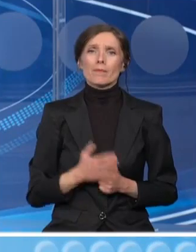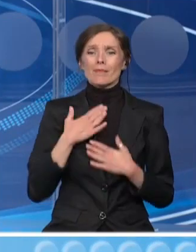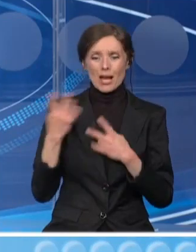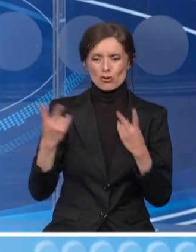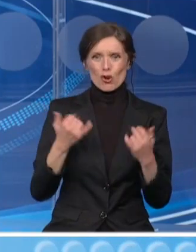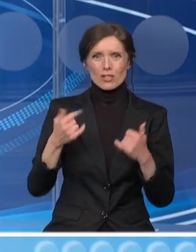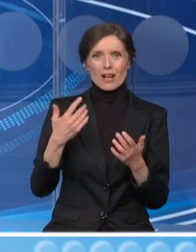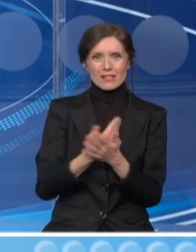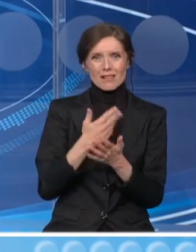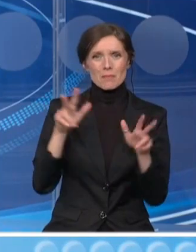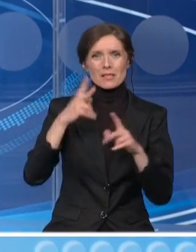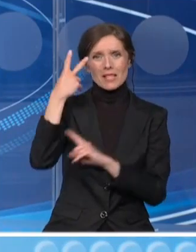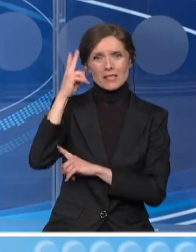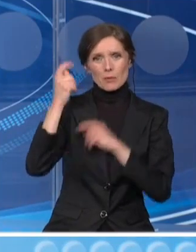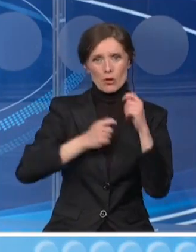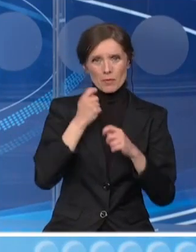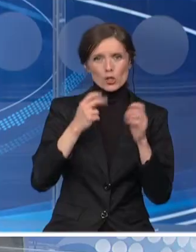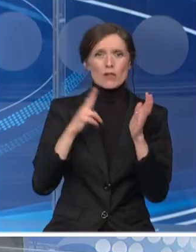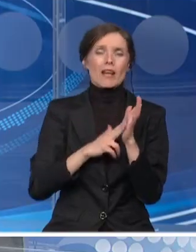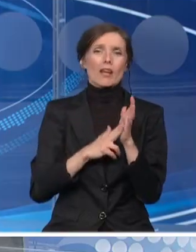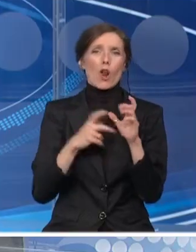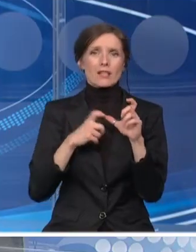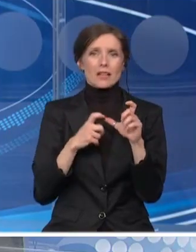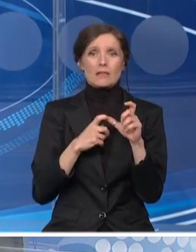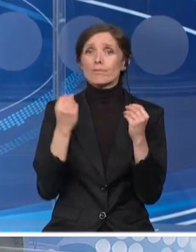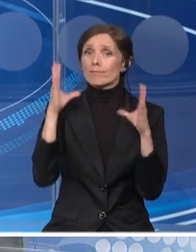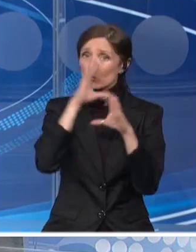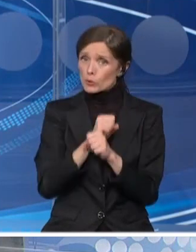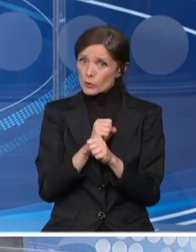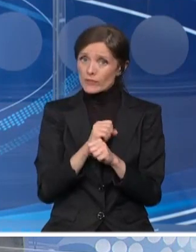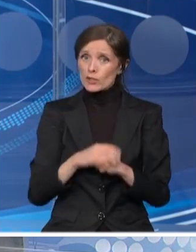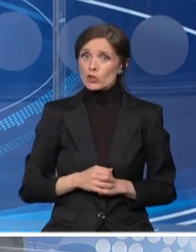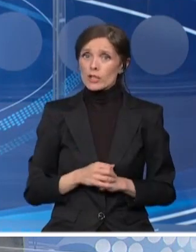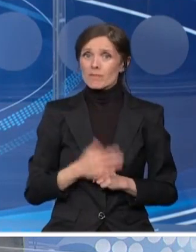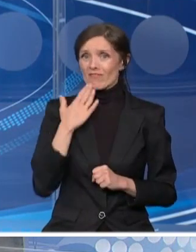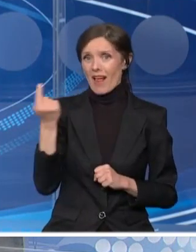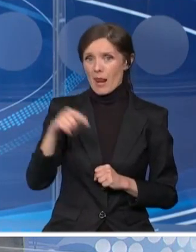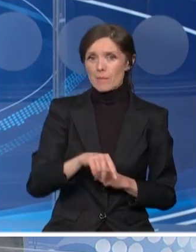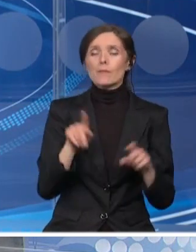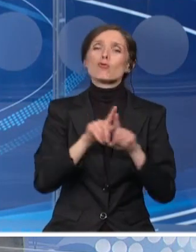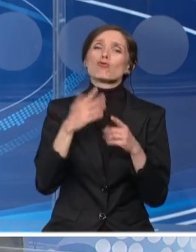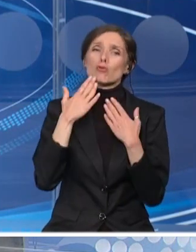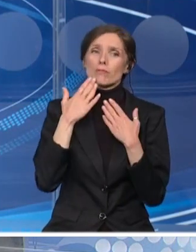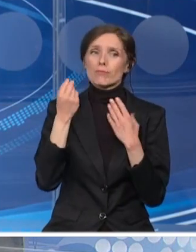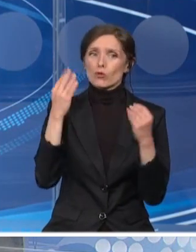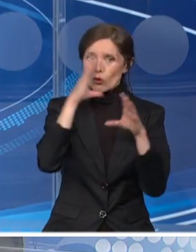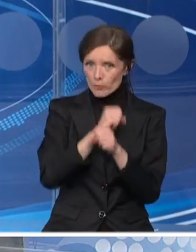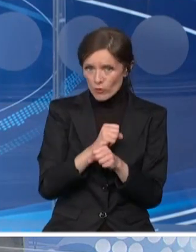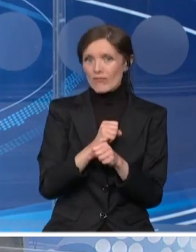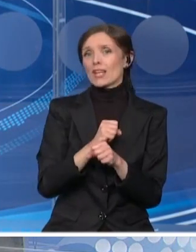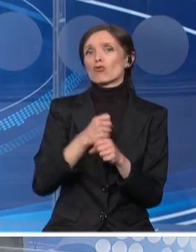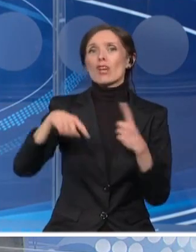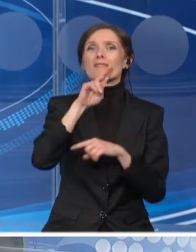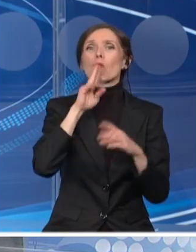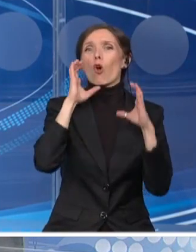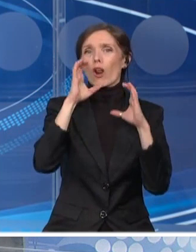Gost dnevnika je ministar spoljnih poslova Srbije Nikola Selaković. Ministre, dobroveče. Dobroveče vam i svim gledalcima dnevnika 2 RTS. Kako